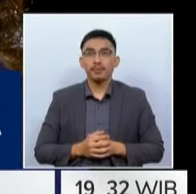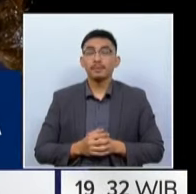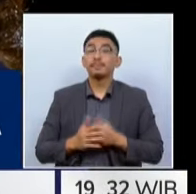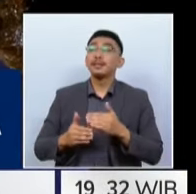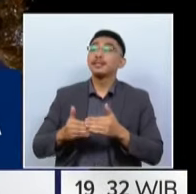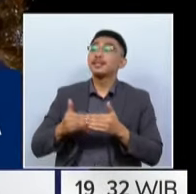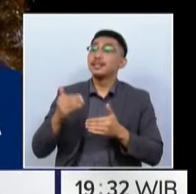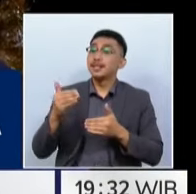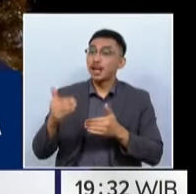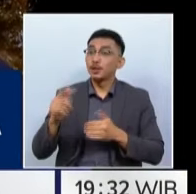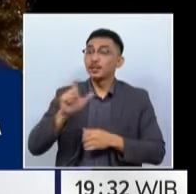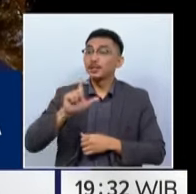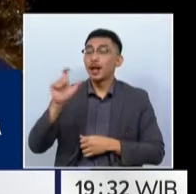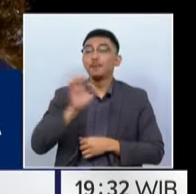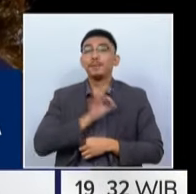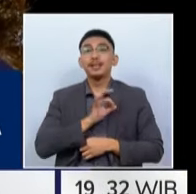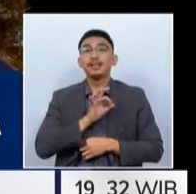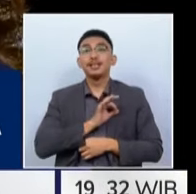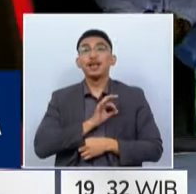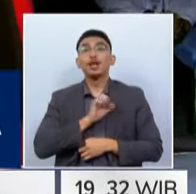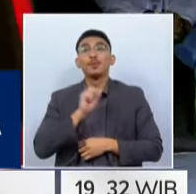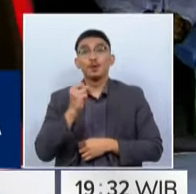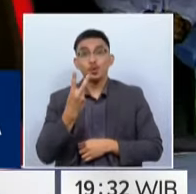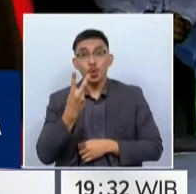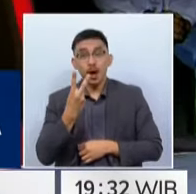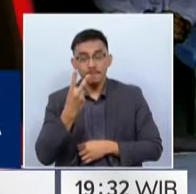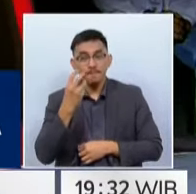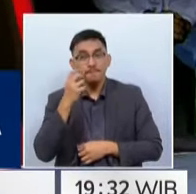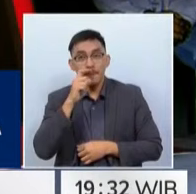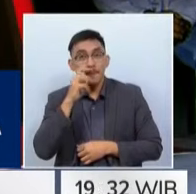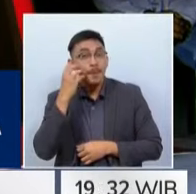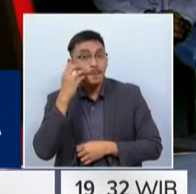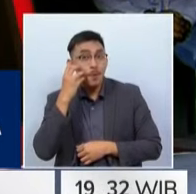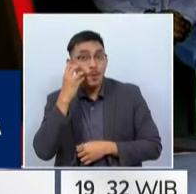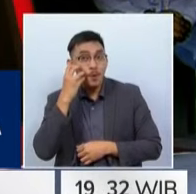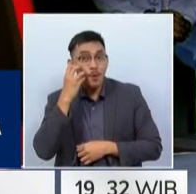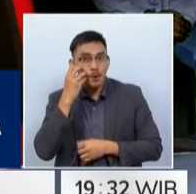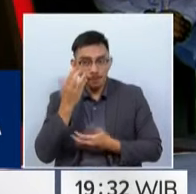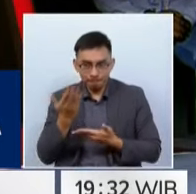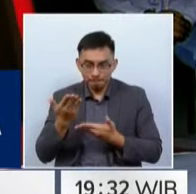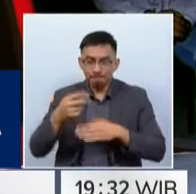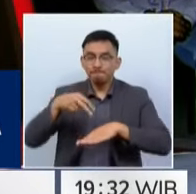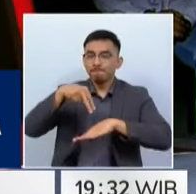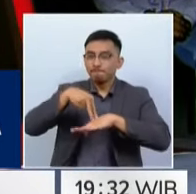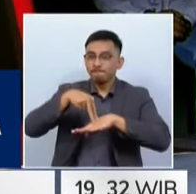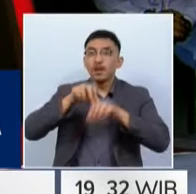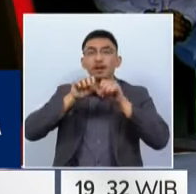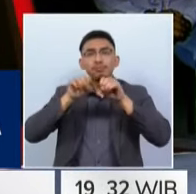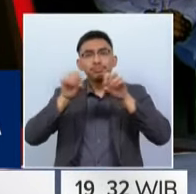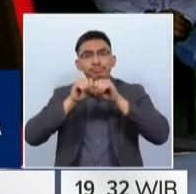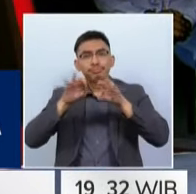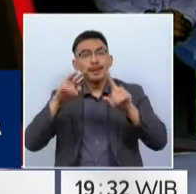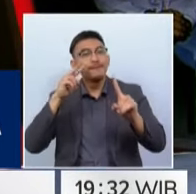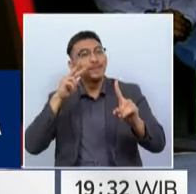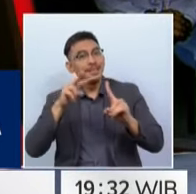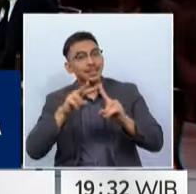kepada calon Presiden nomor 2 Bapak Prabowo subanto untuk menuju podium menyampaikan visi misi dan program